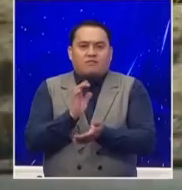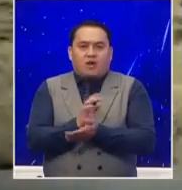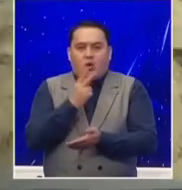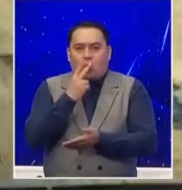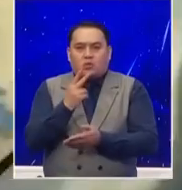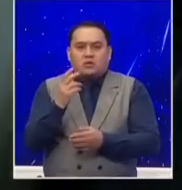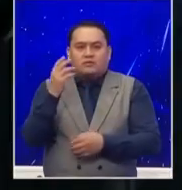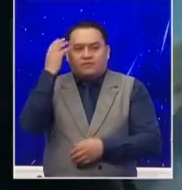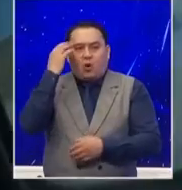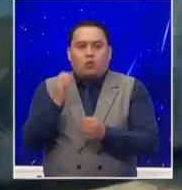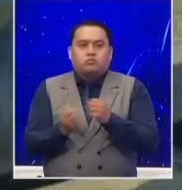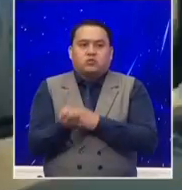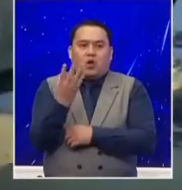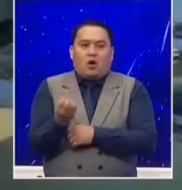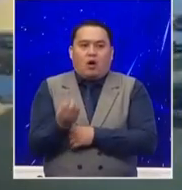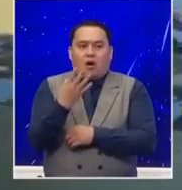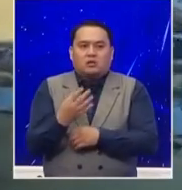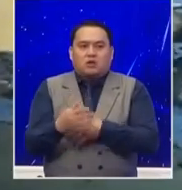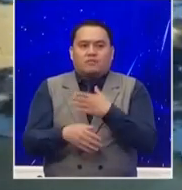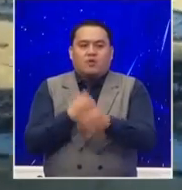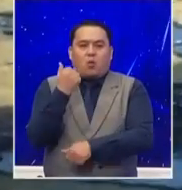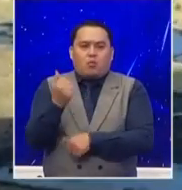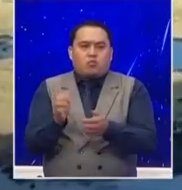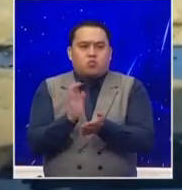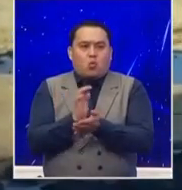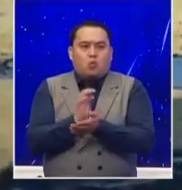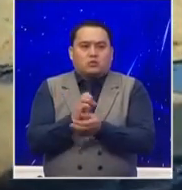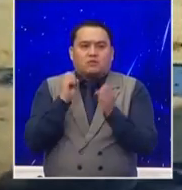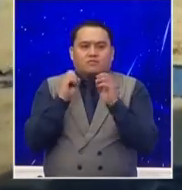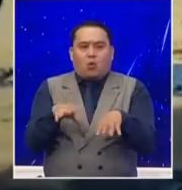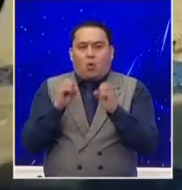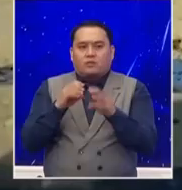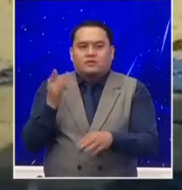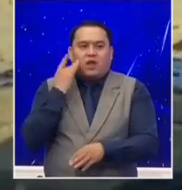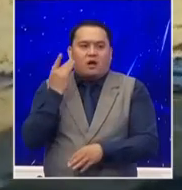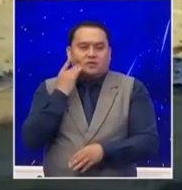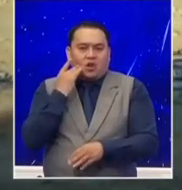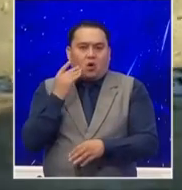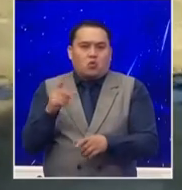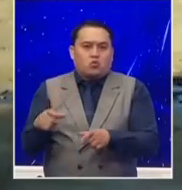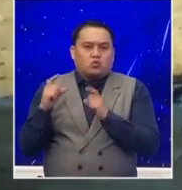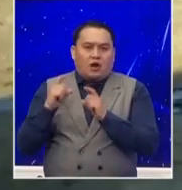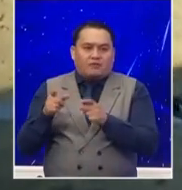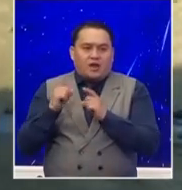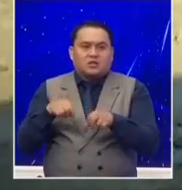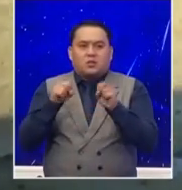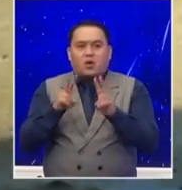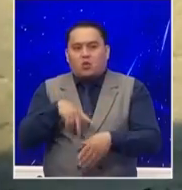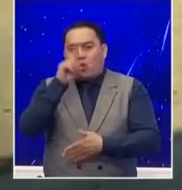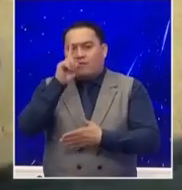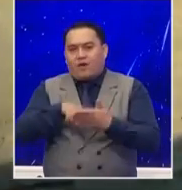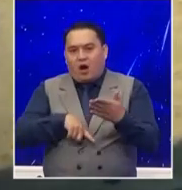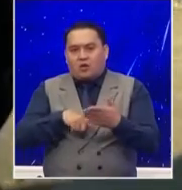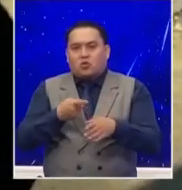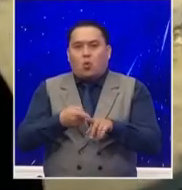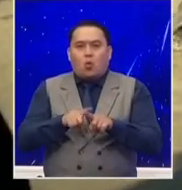от нефтепродуктов. Покрышки от машин и бытовой мусор сюда, судя по всему, вывозили грузовиками. Специалисты уверены, все